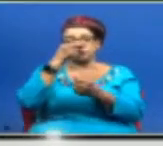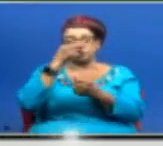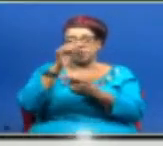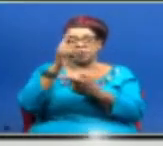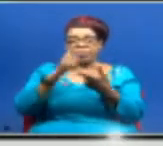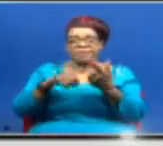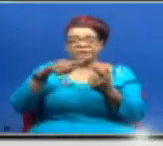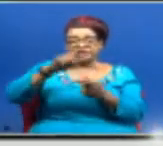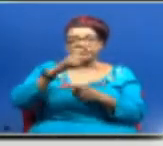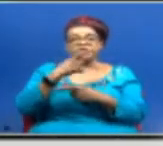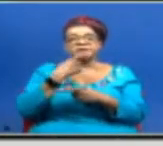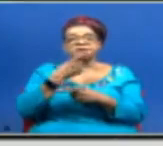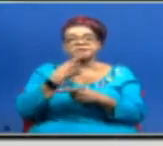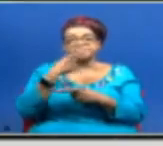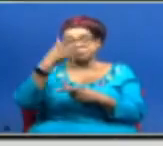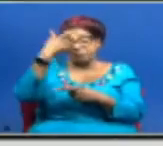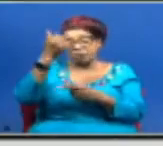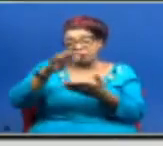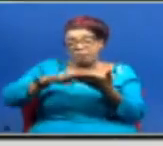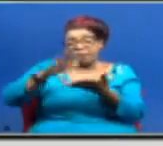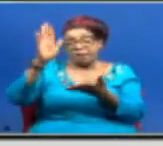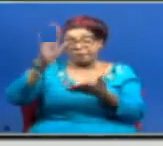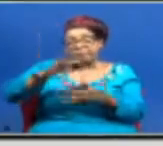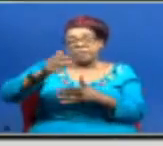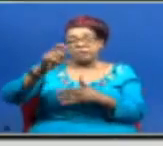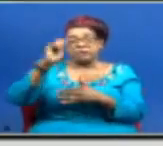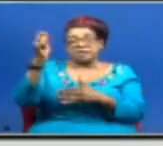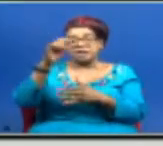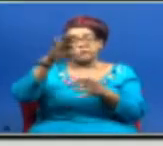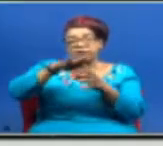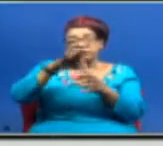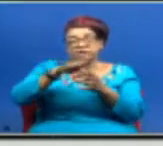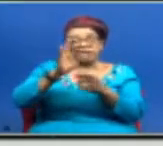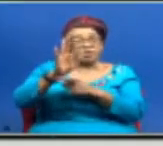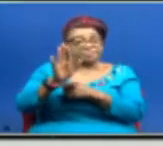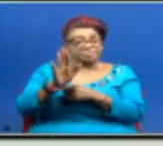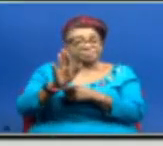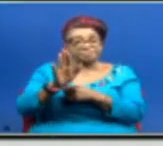mlimani kwa sabab wengi kutokuari